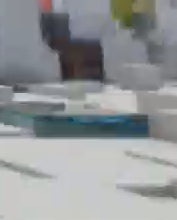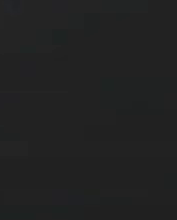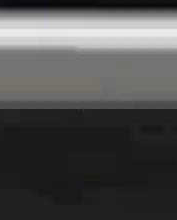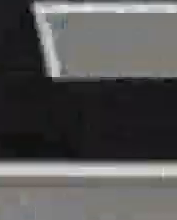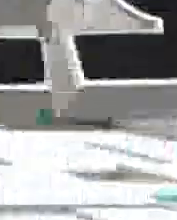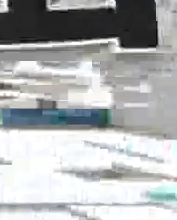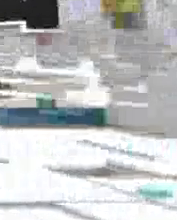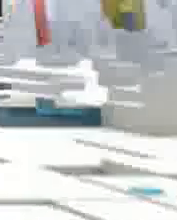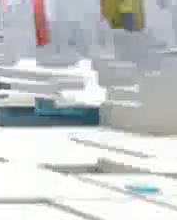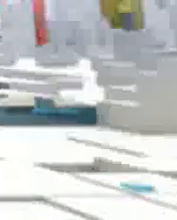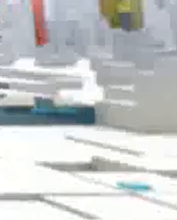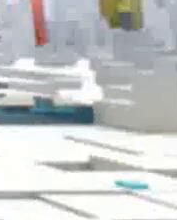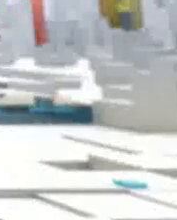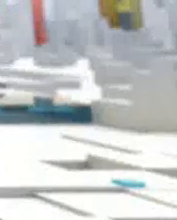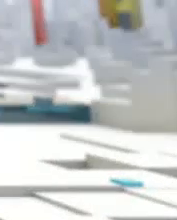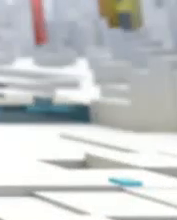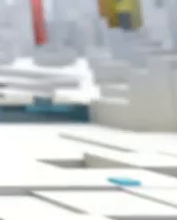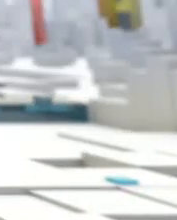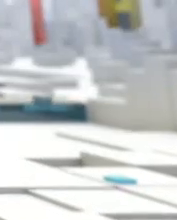이